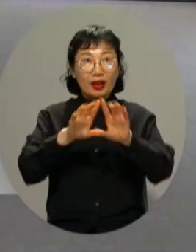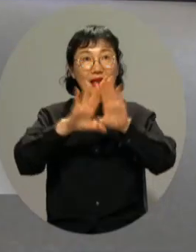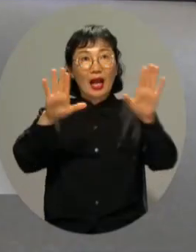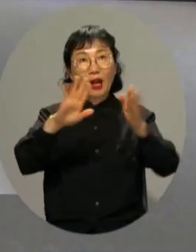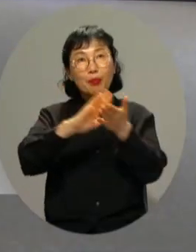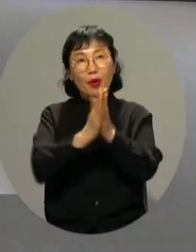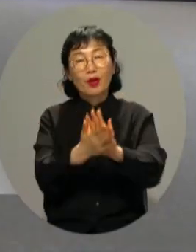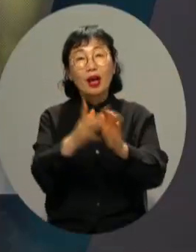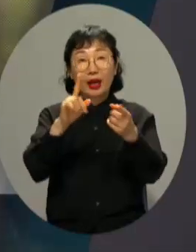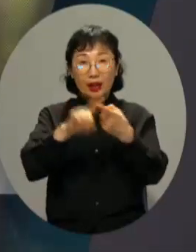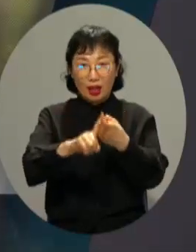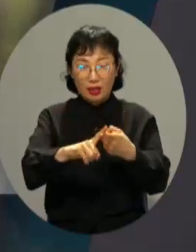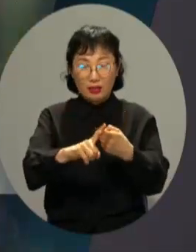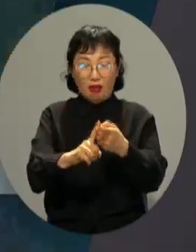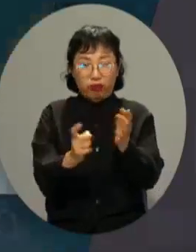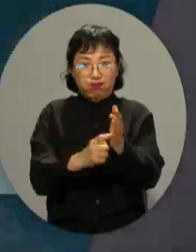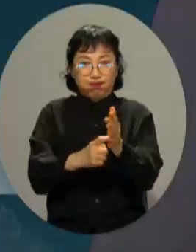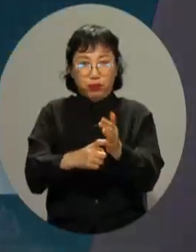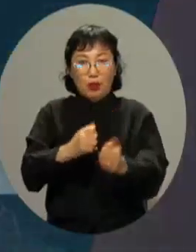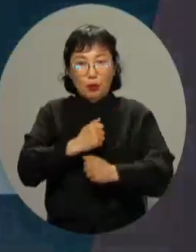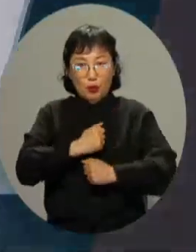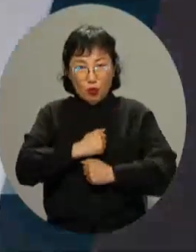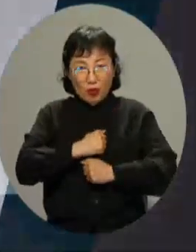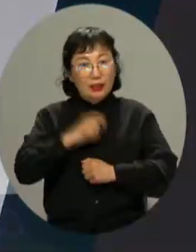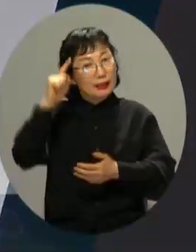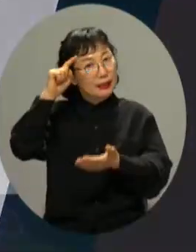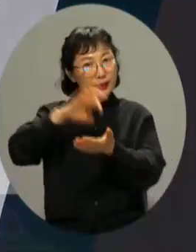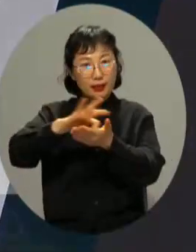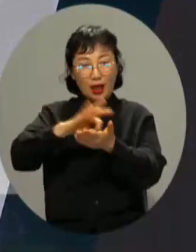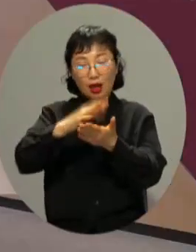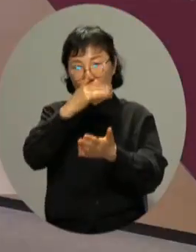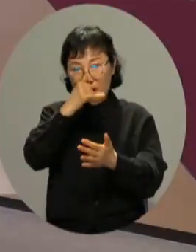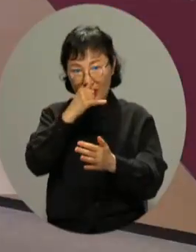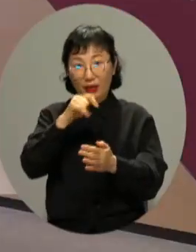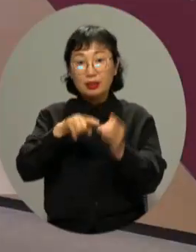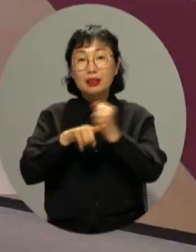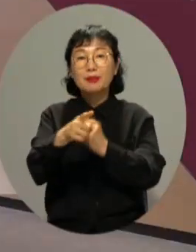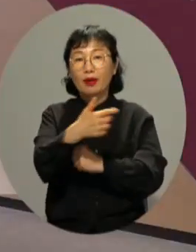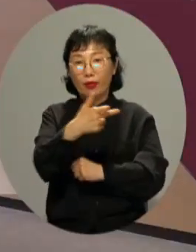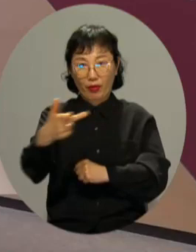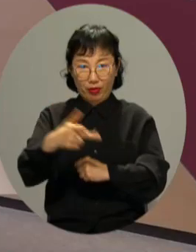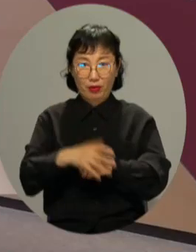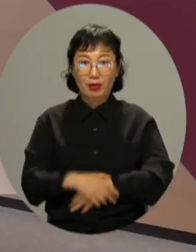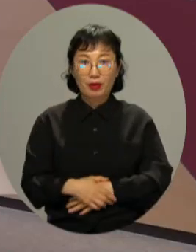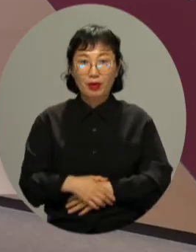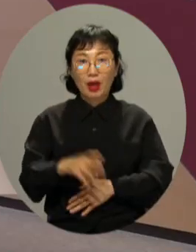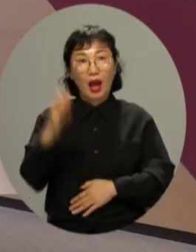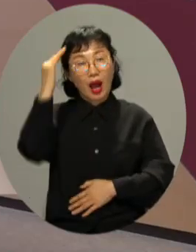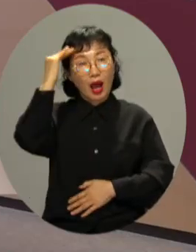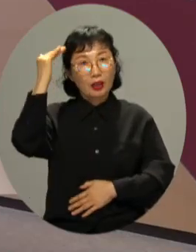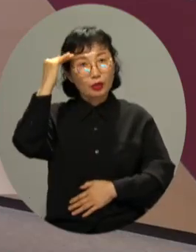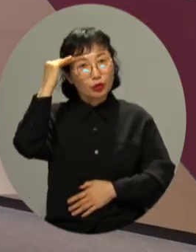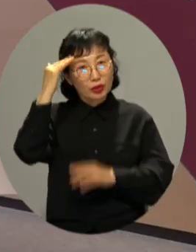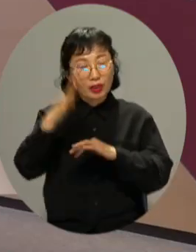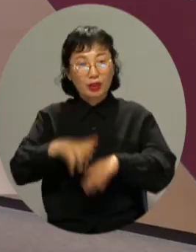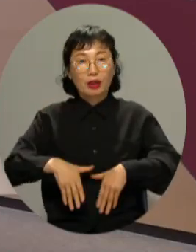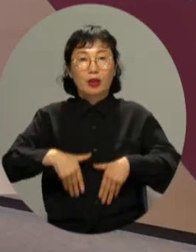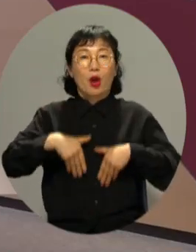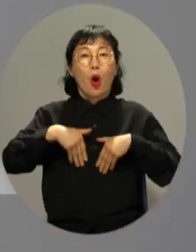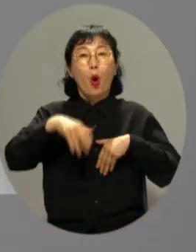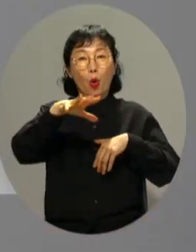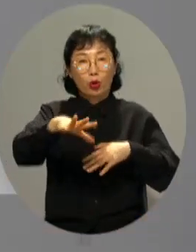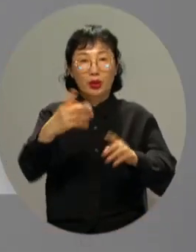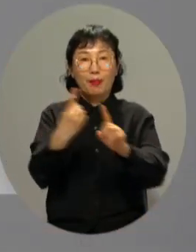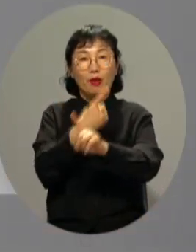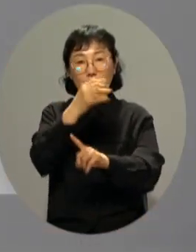알리는 공간도 마련해 의미를 더했습니다. 삼림훼손과 화석연료 사용이 우리나라를 아열대 기후로 바꿀